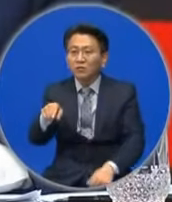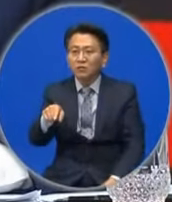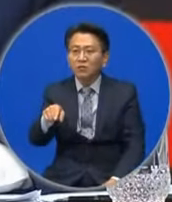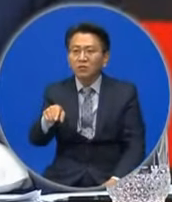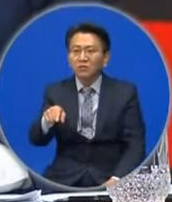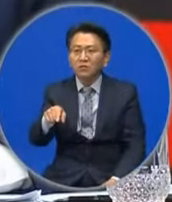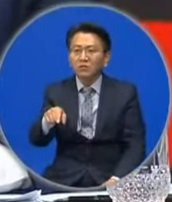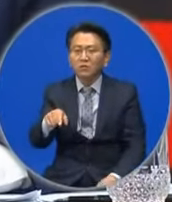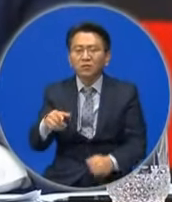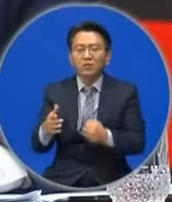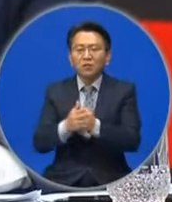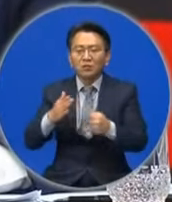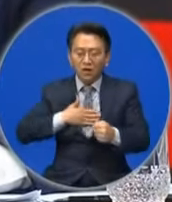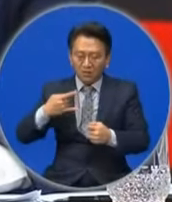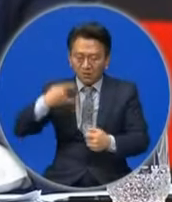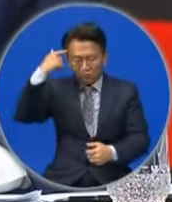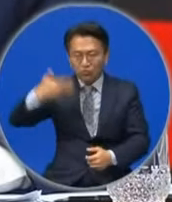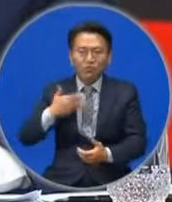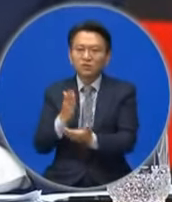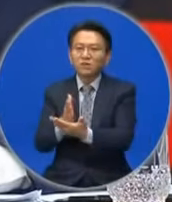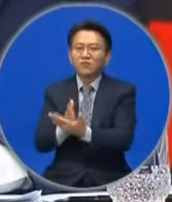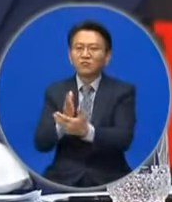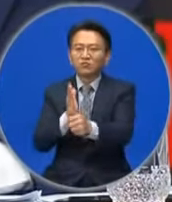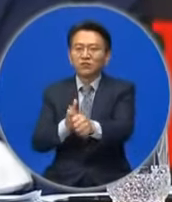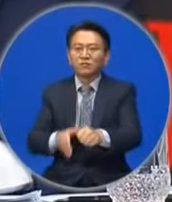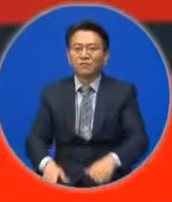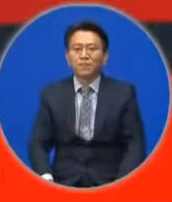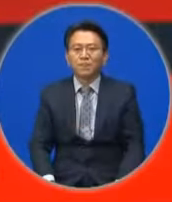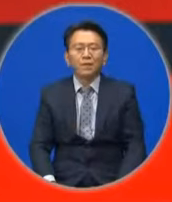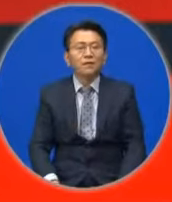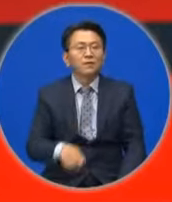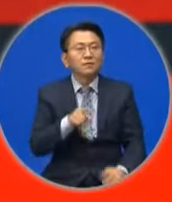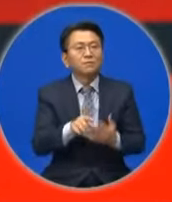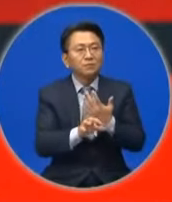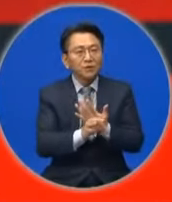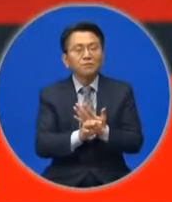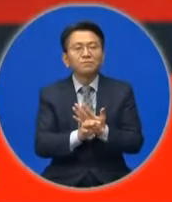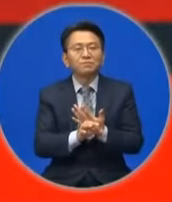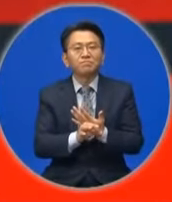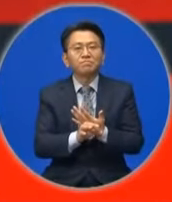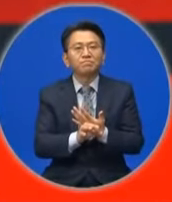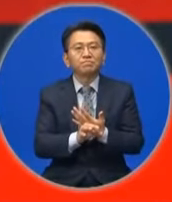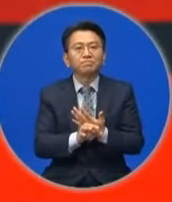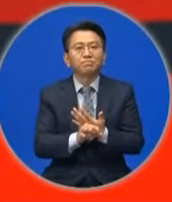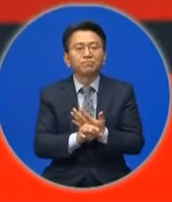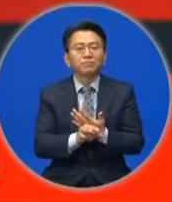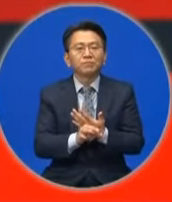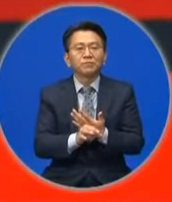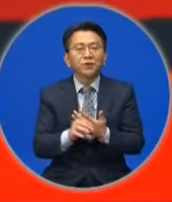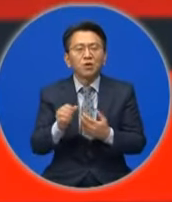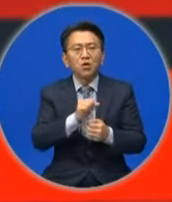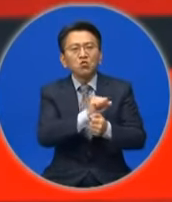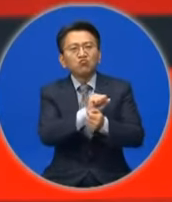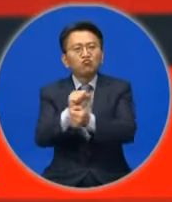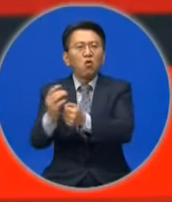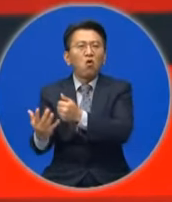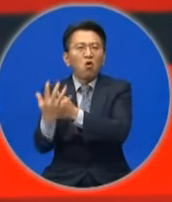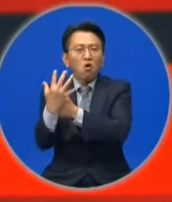그러면, 중심이 되시기 때문에 저한테는 묻지 말아주십시오. 네네, 알겠습니다. 네. 그러면 이게 지금 계속 구속을 하라고